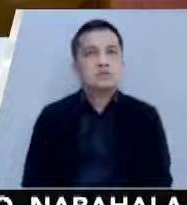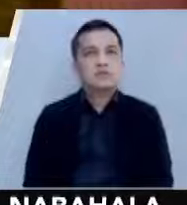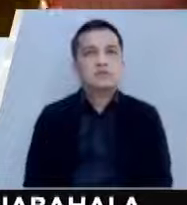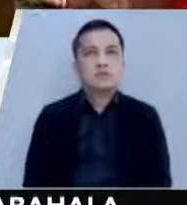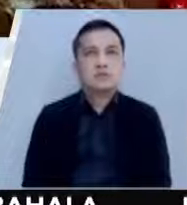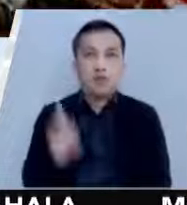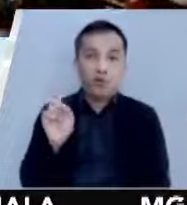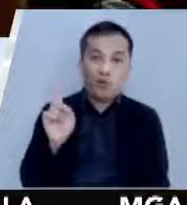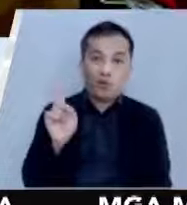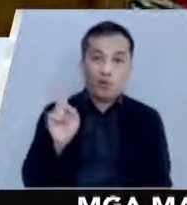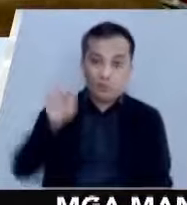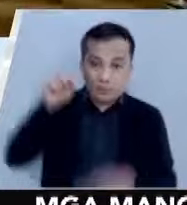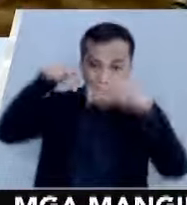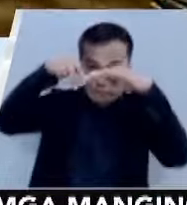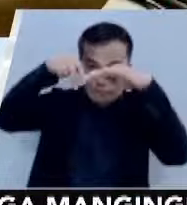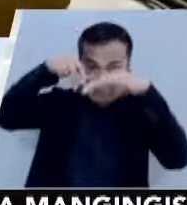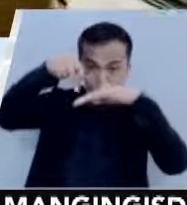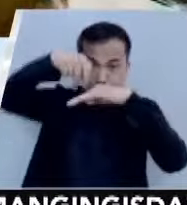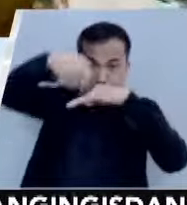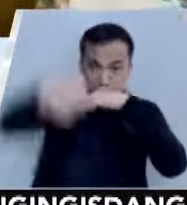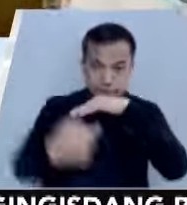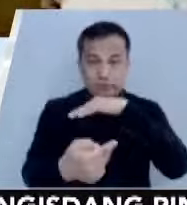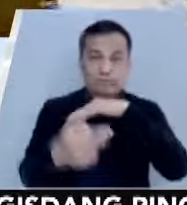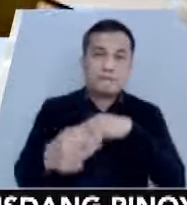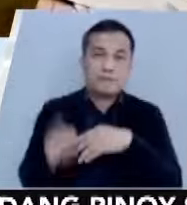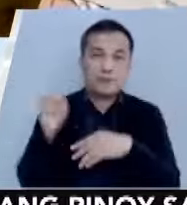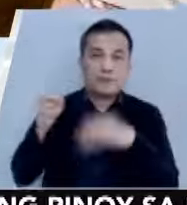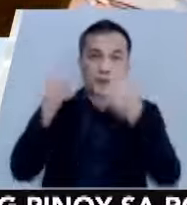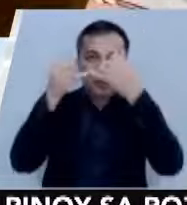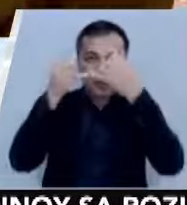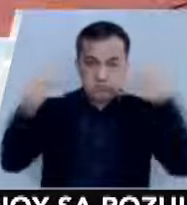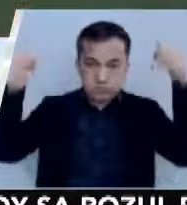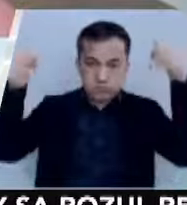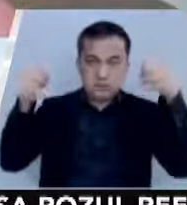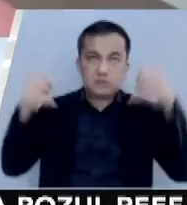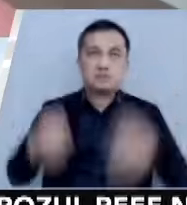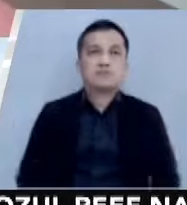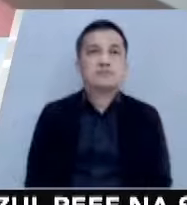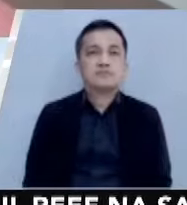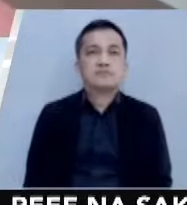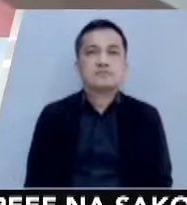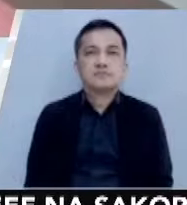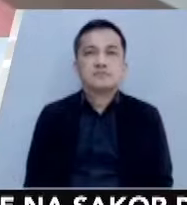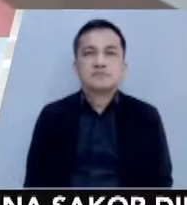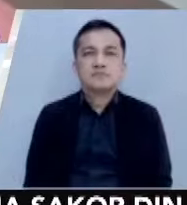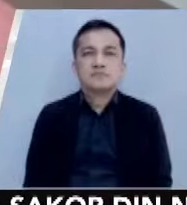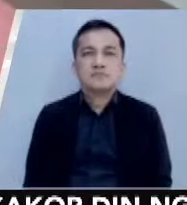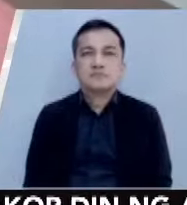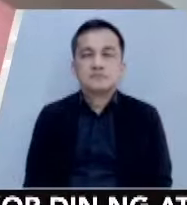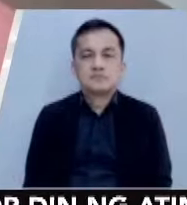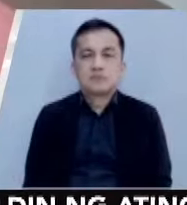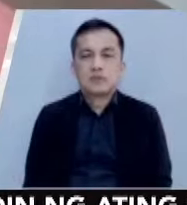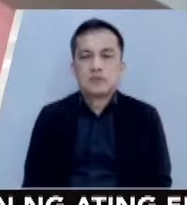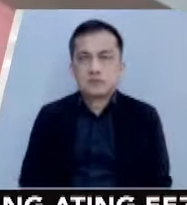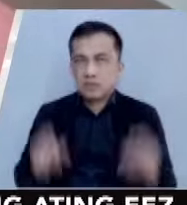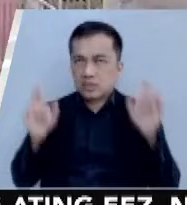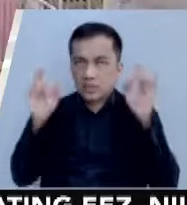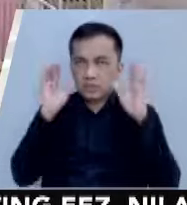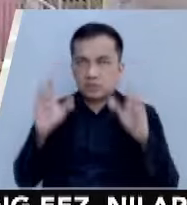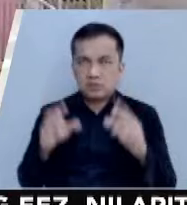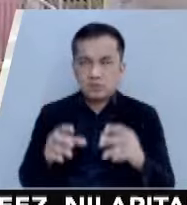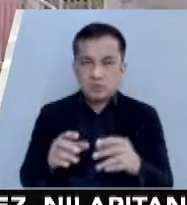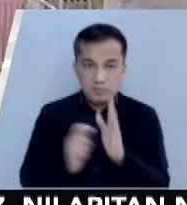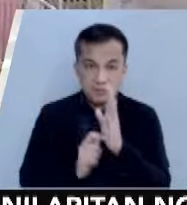para makatawid dahil po sa nakalaylay ng mga kawad na ito. Sobrang delikado po eh. Lalo na kung matangkad kang tao